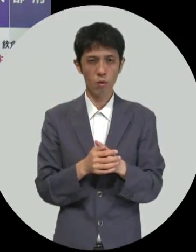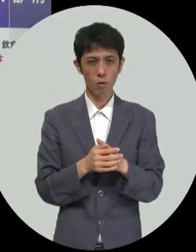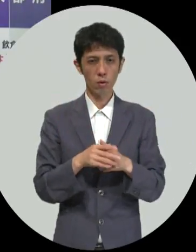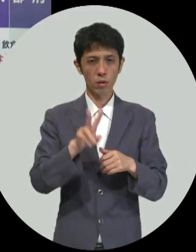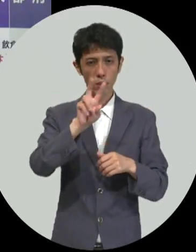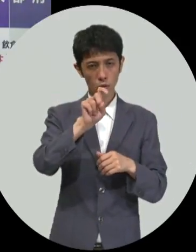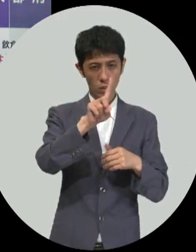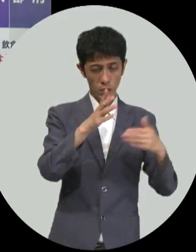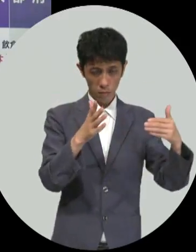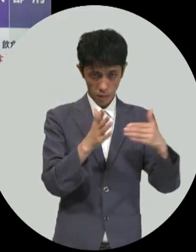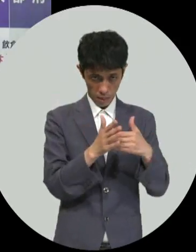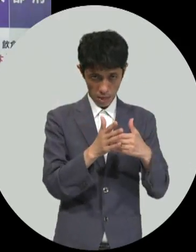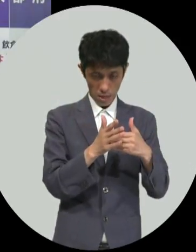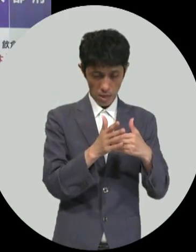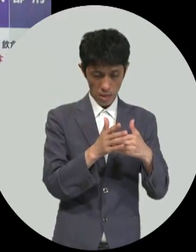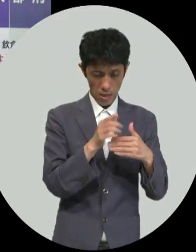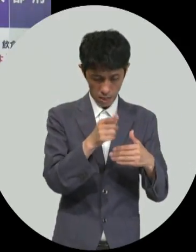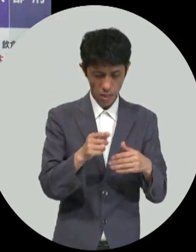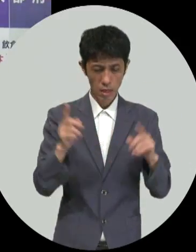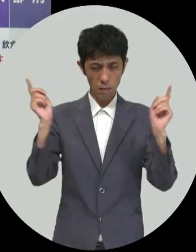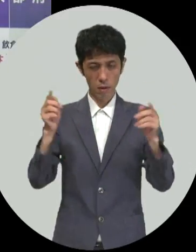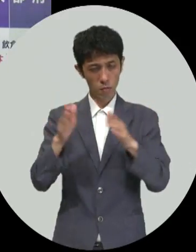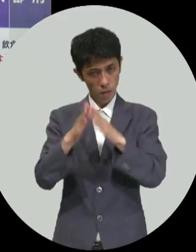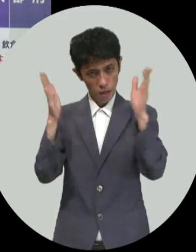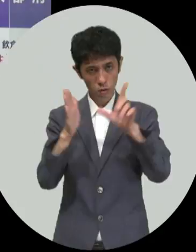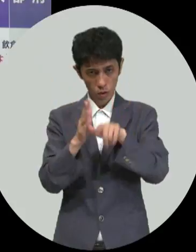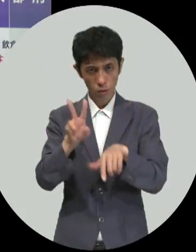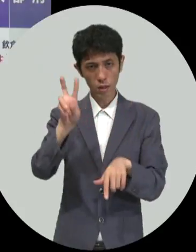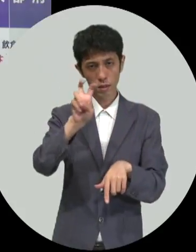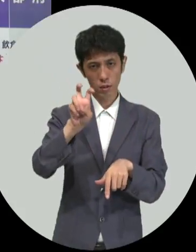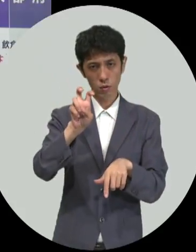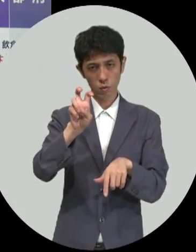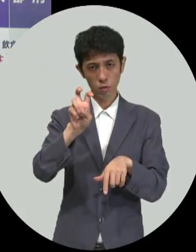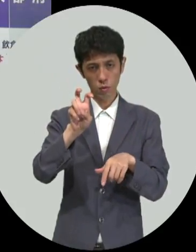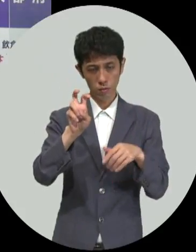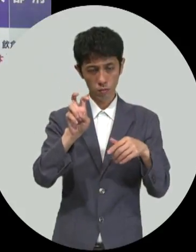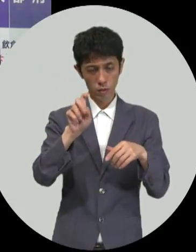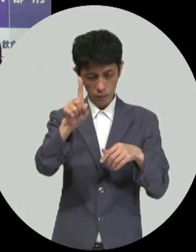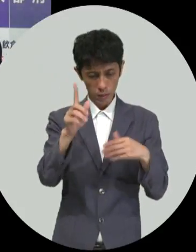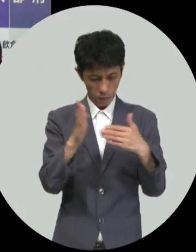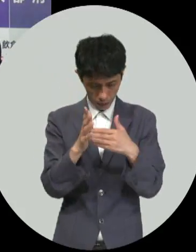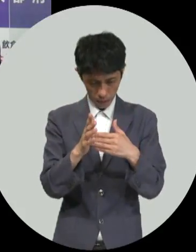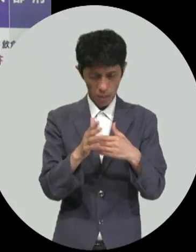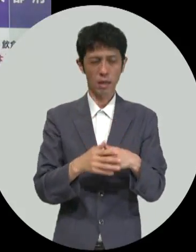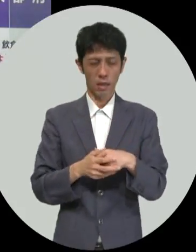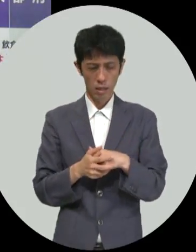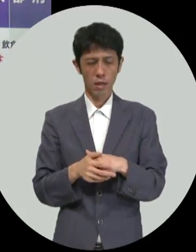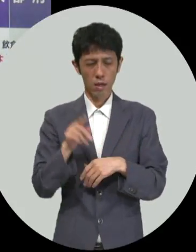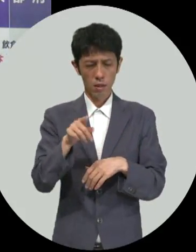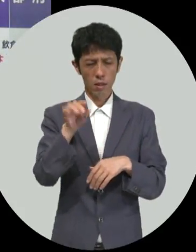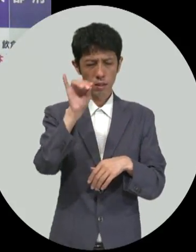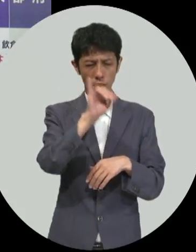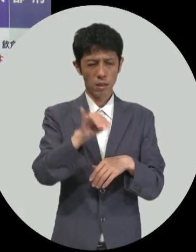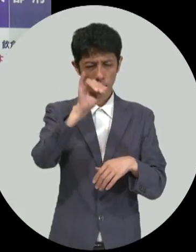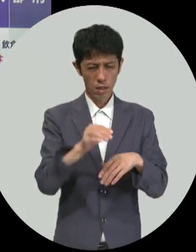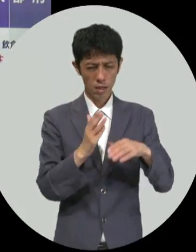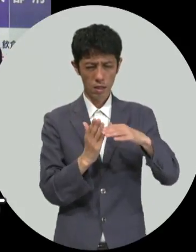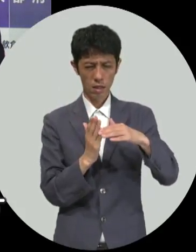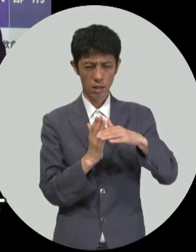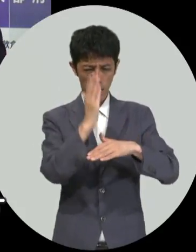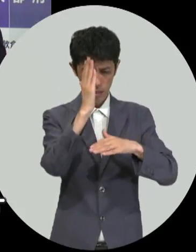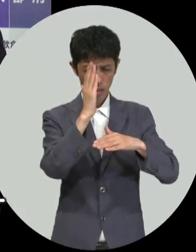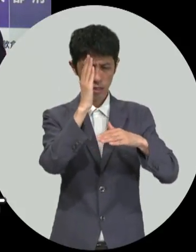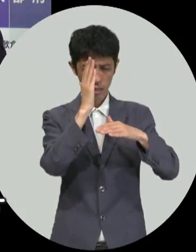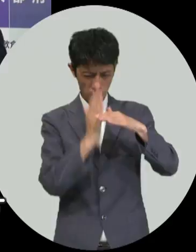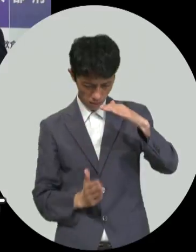請、イベントの開催の場合につきましては21時までということでございまして、これも1000平米超と要請、